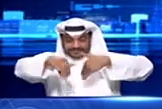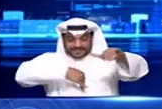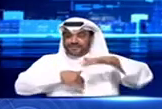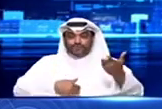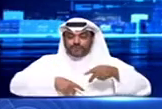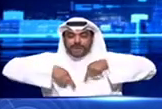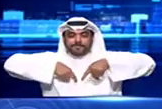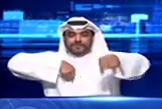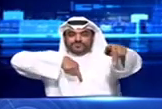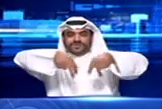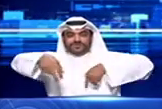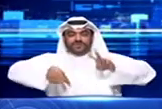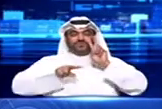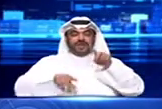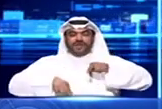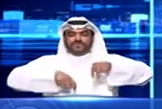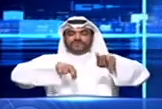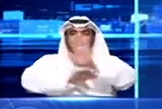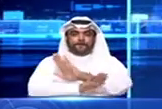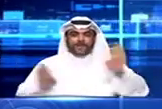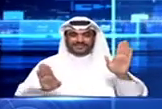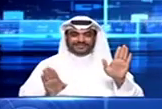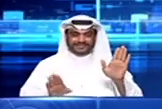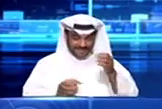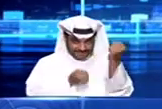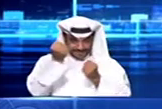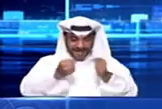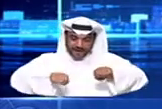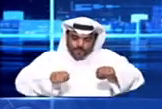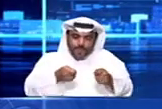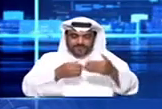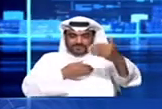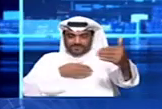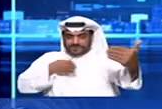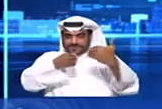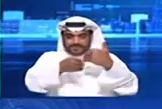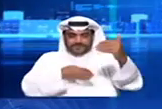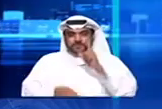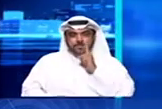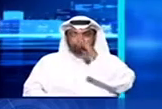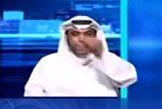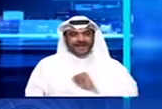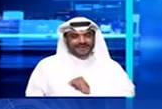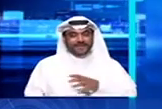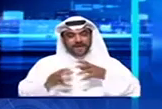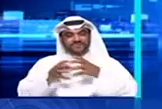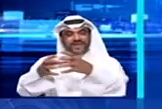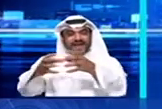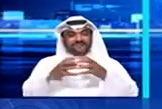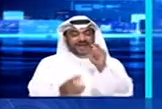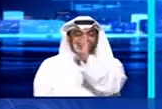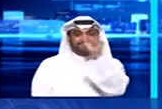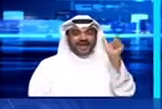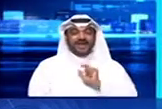السير بالأقدام. بالإضافة إلى الفرق الفنية والشعبية، كان هناك